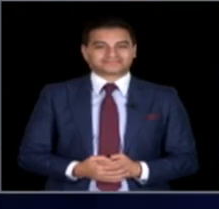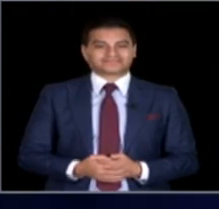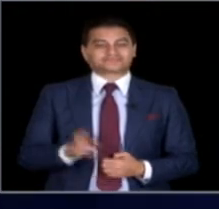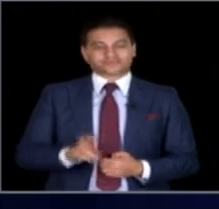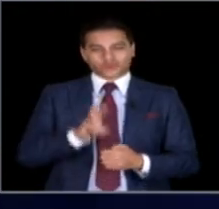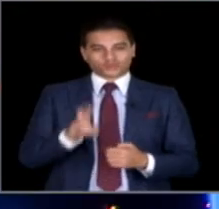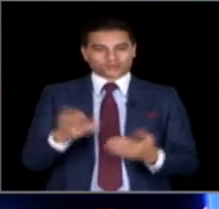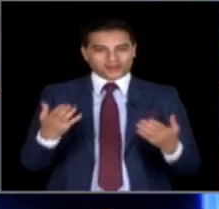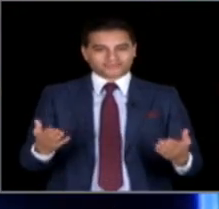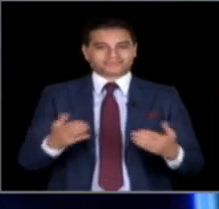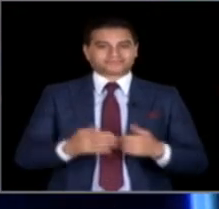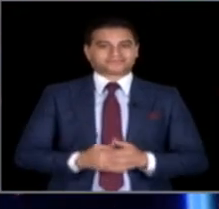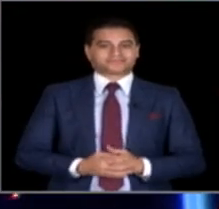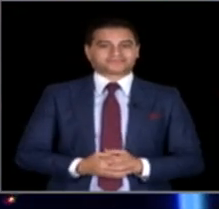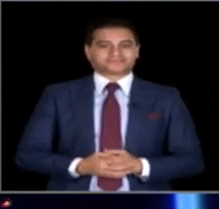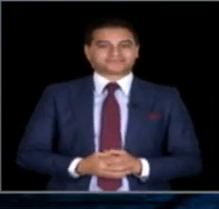والسؤال هو: